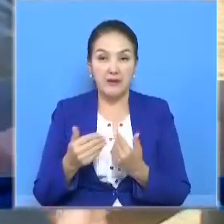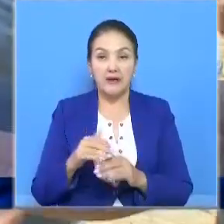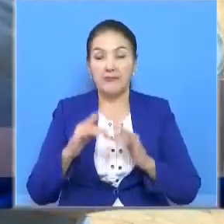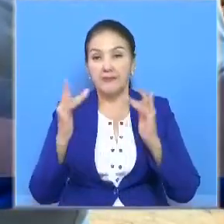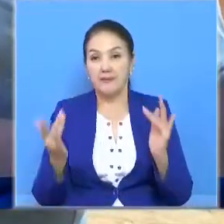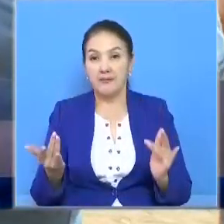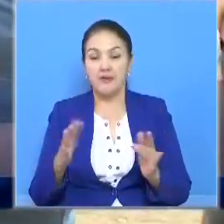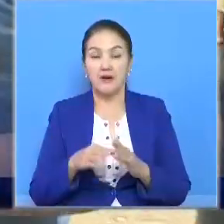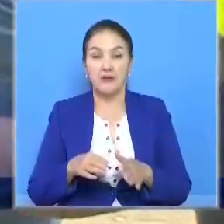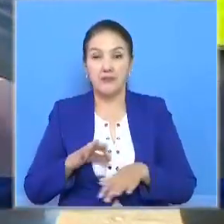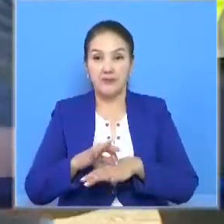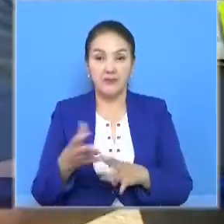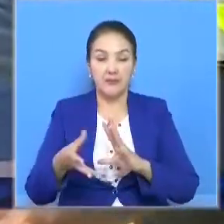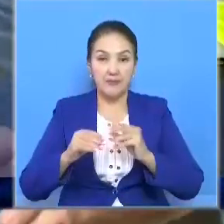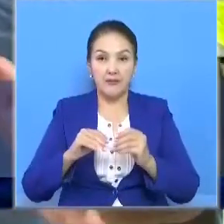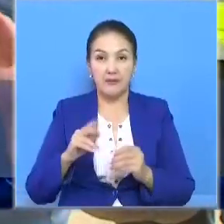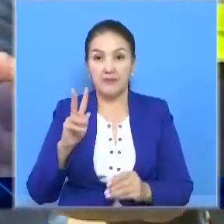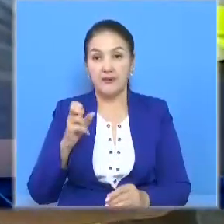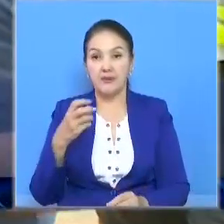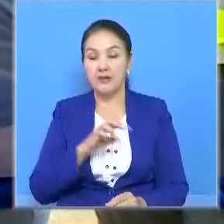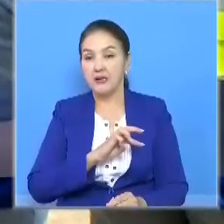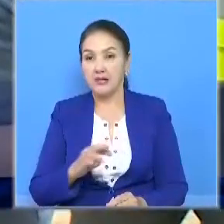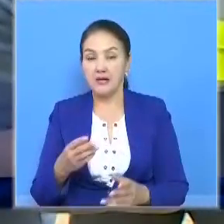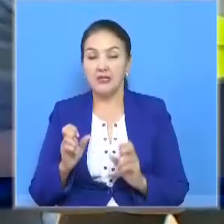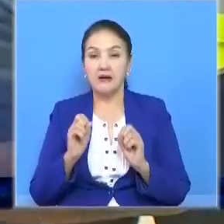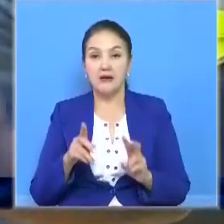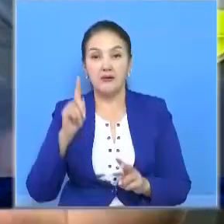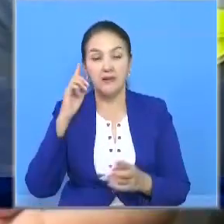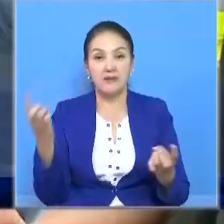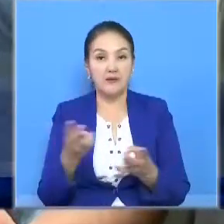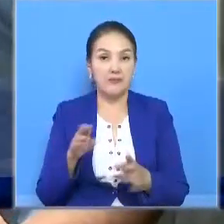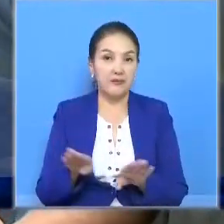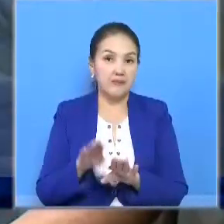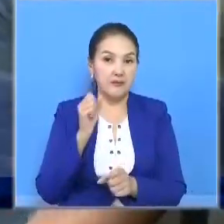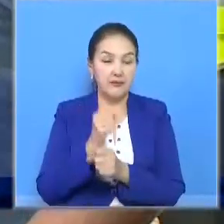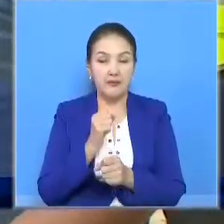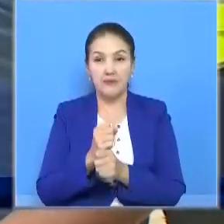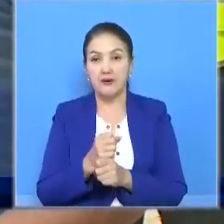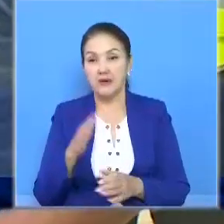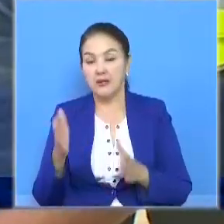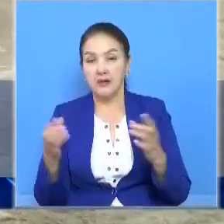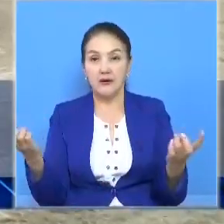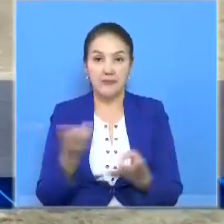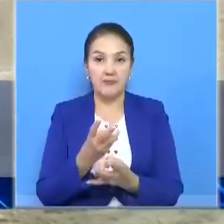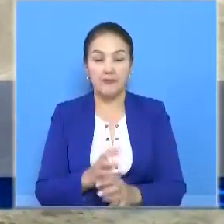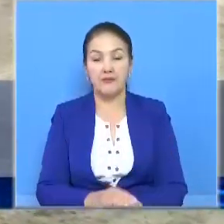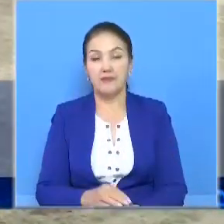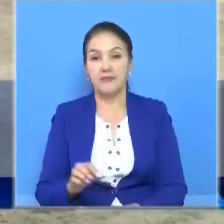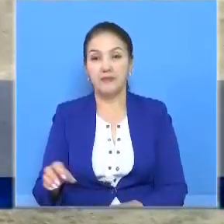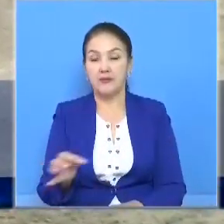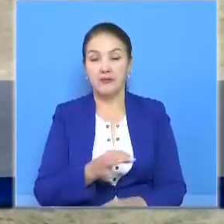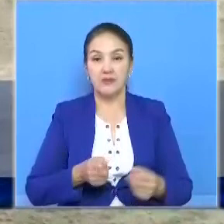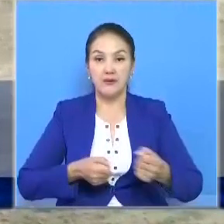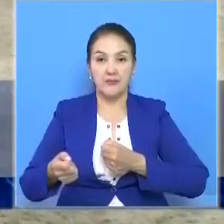плиту и мостовой переход. В общем, выходит на 200 миллионов. Как вы считаете нужным, так и будем делать. Но и то необходимо». Ералы